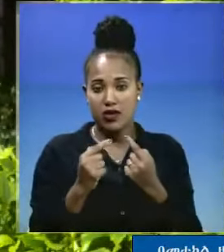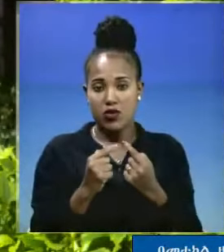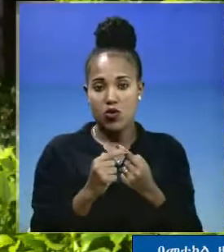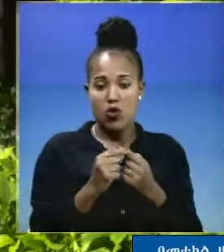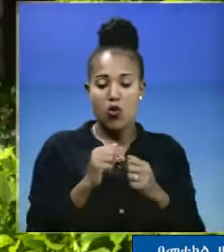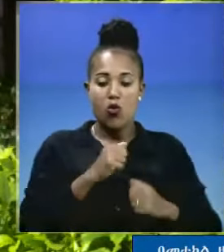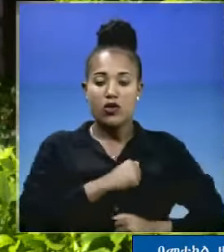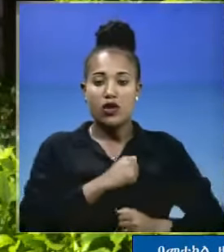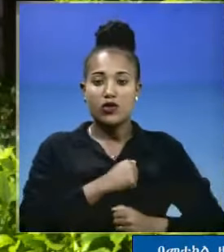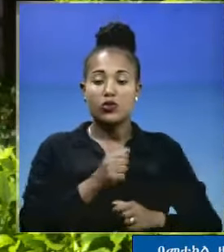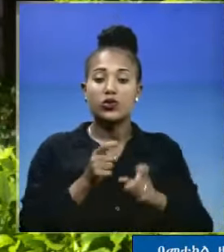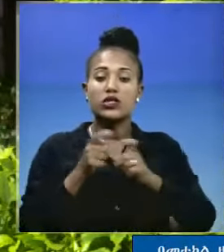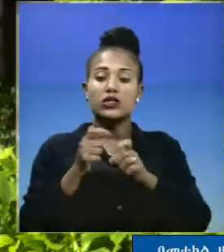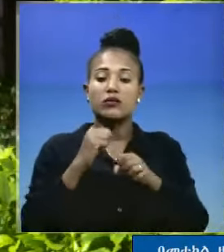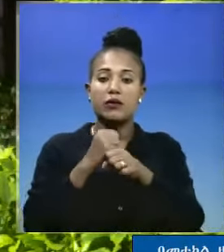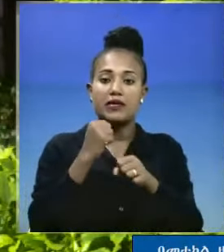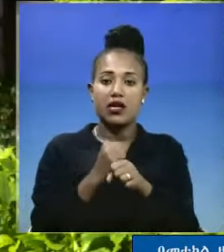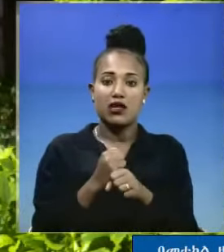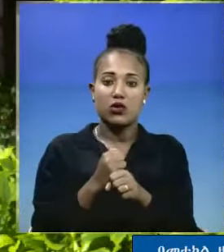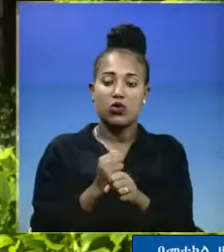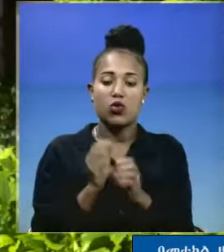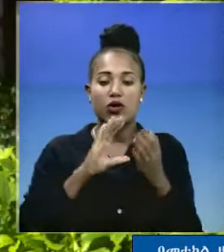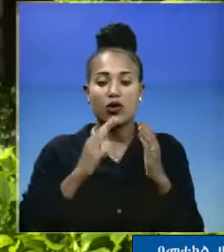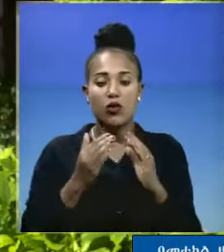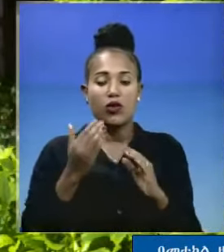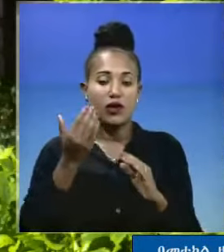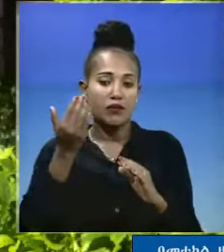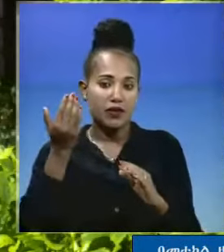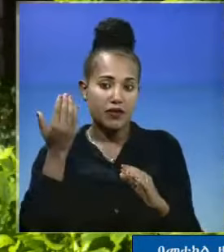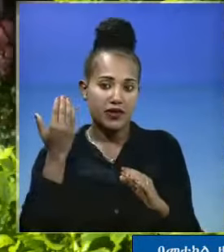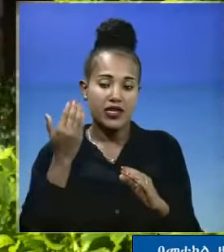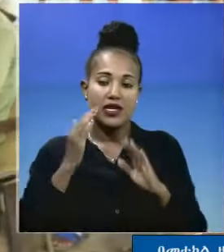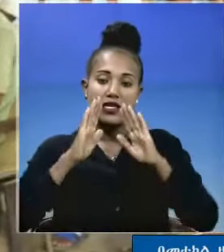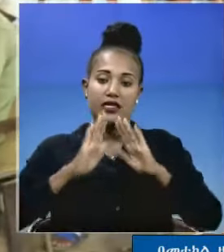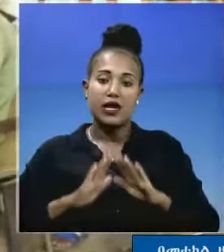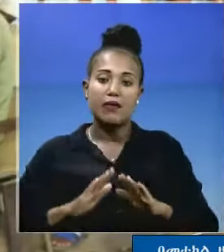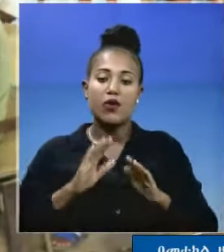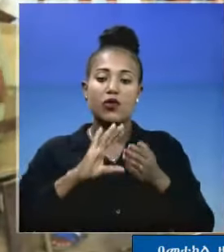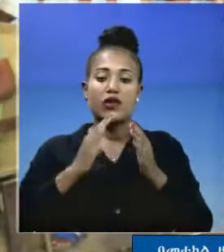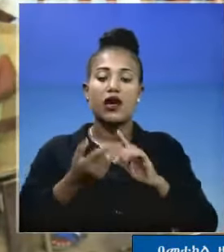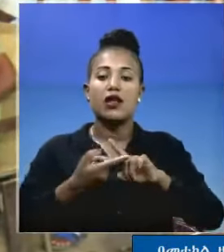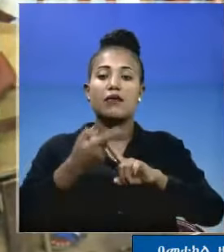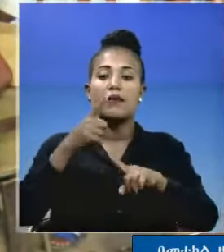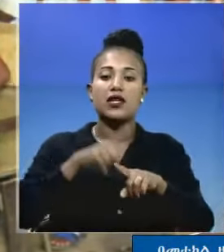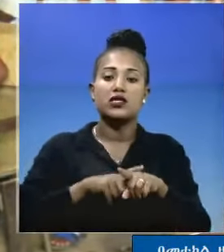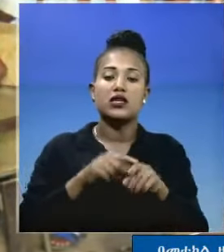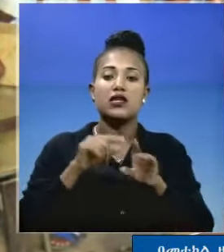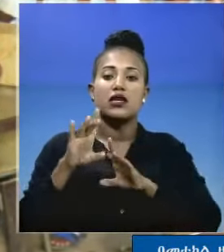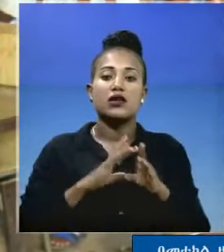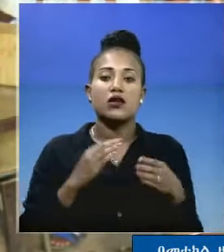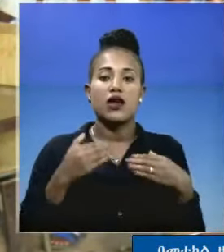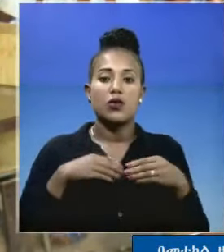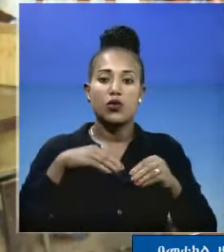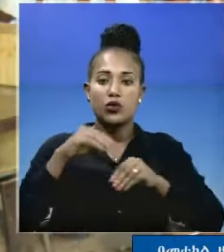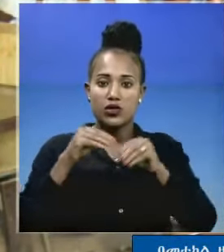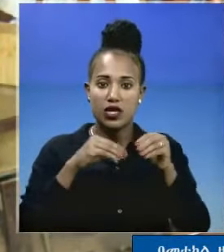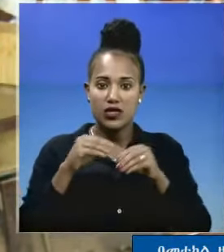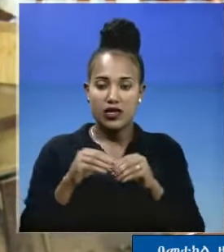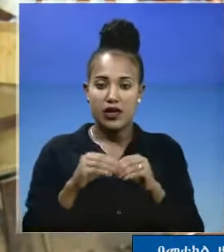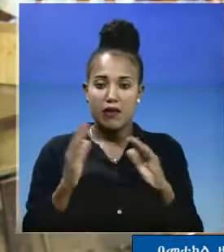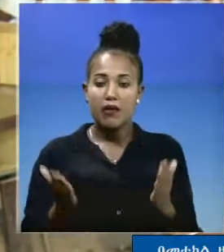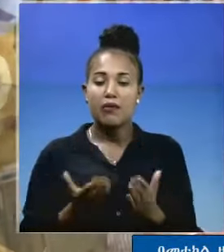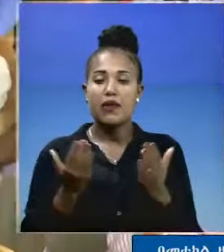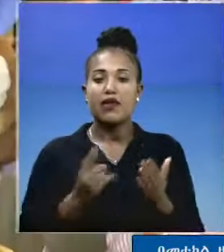በመነጋገርም ወታደራዊ ኦፕሬሽኖችንም በመስራት ሁኔታውን ወደ ነበረበት ሰላማዊ ሁኔታ ለመመለስ እያደረገው ያለው